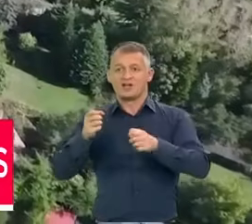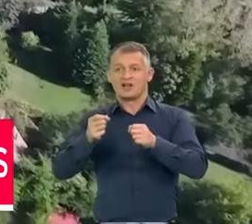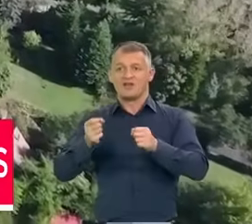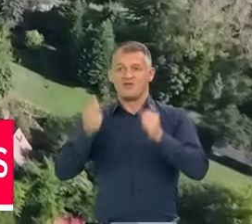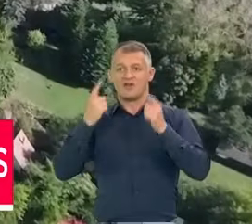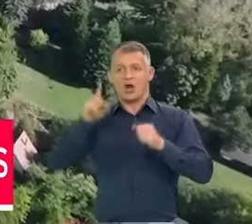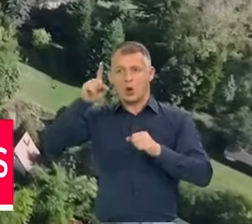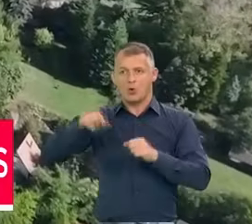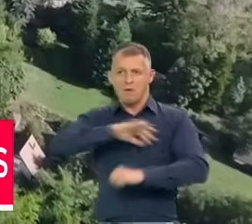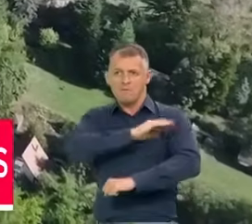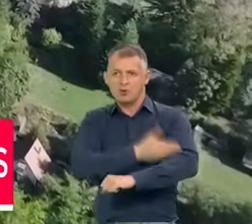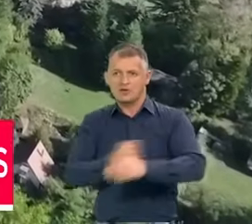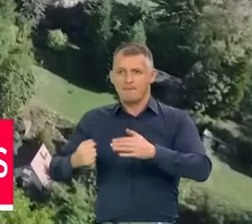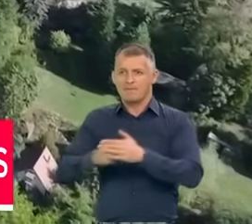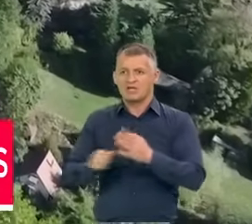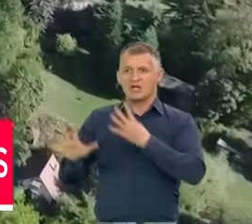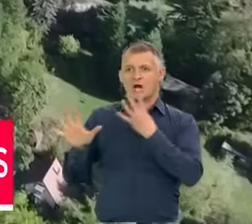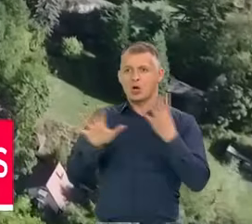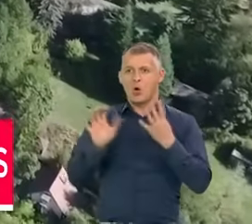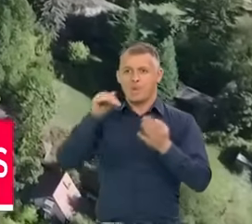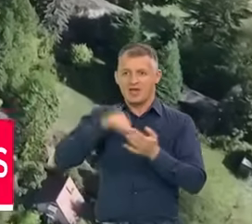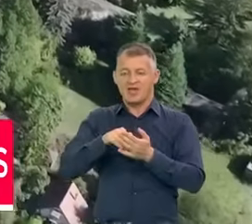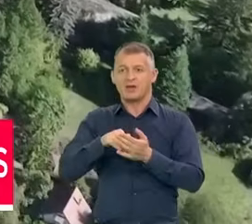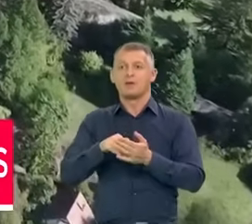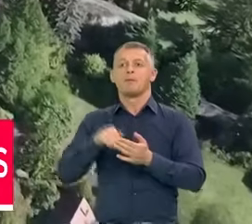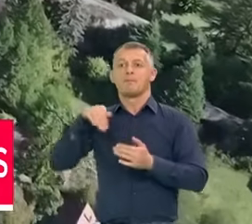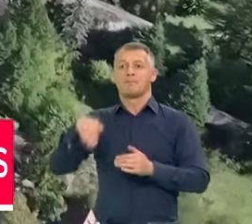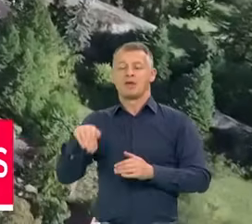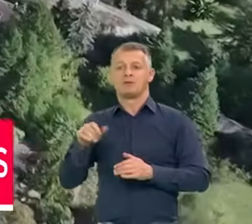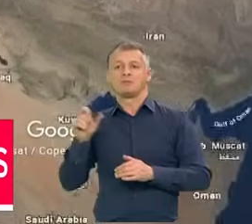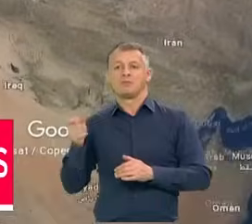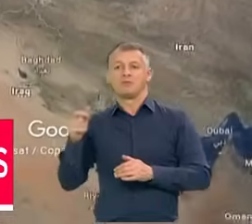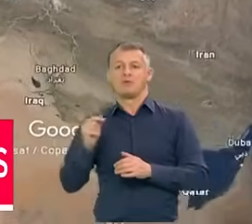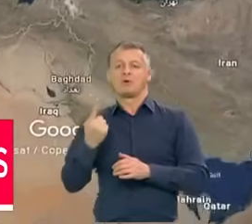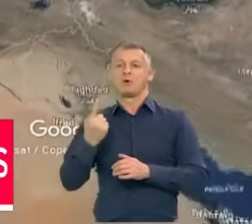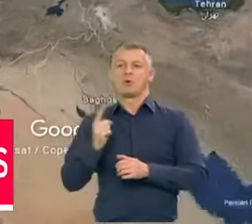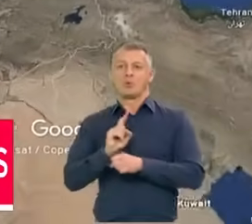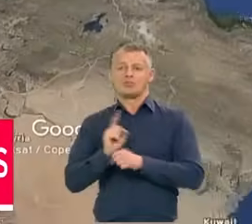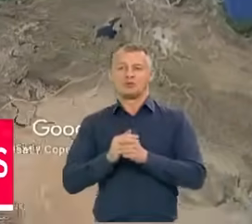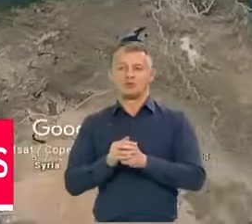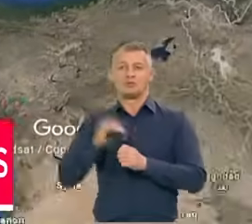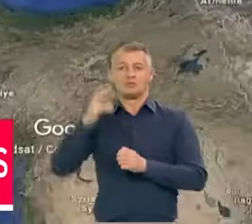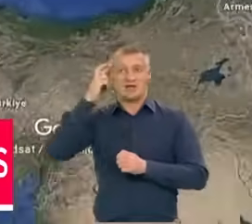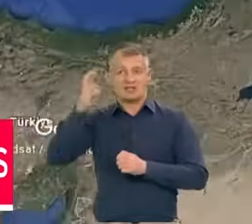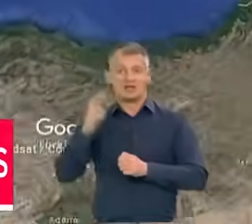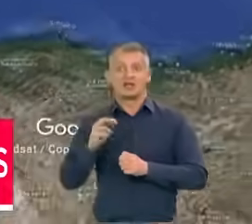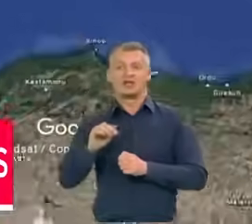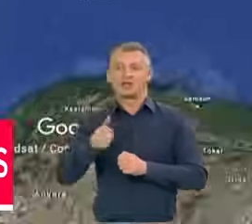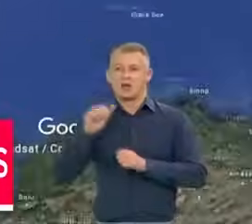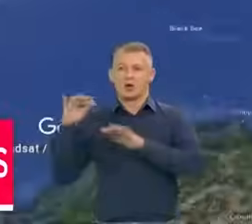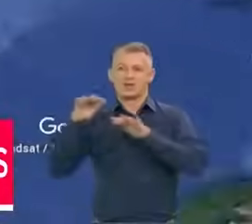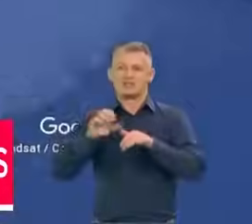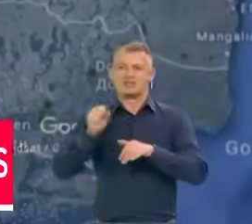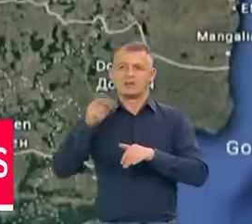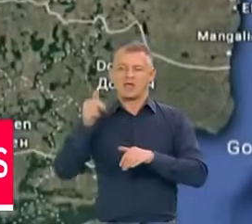o for ță de până la 9000 de m cu pe secundă Speranța autorităților române este că inundațiile din Serbia vor reduce și mai